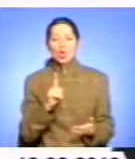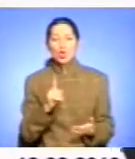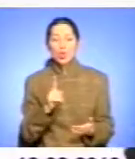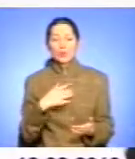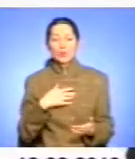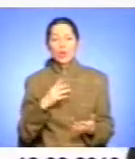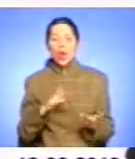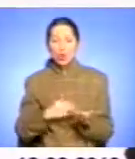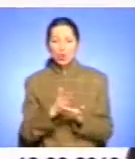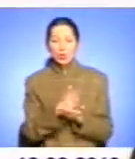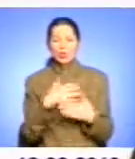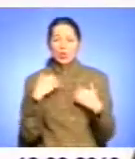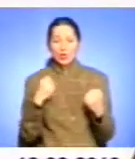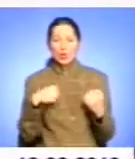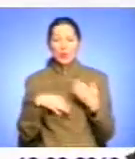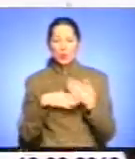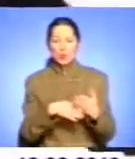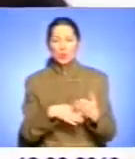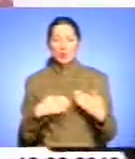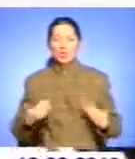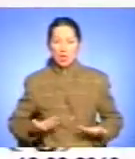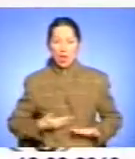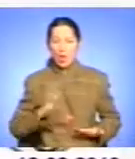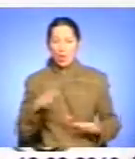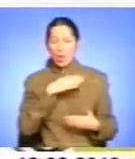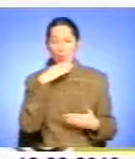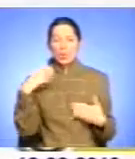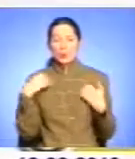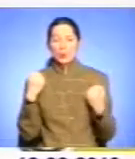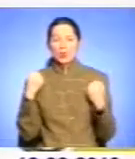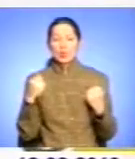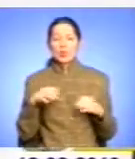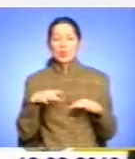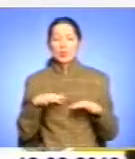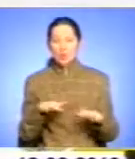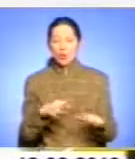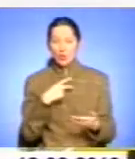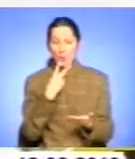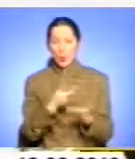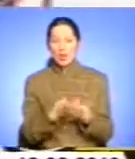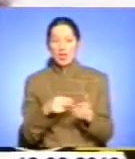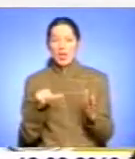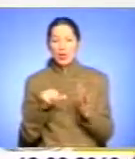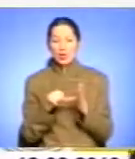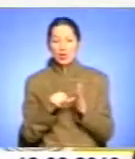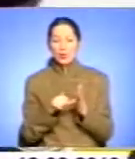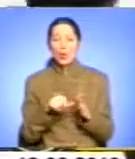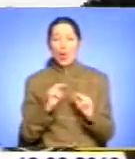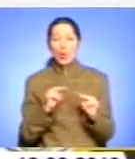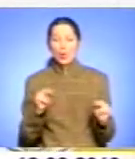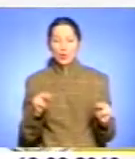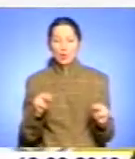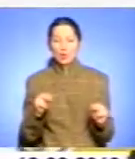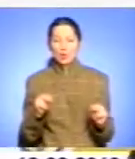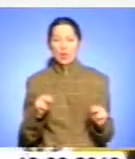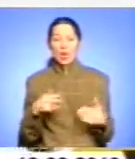здоровий спосіб життя, буде багато спортивних заходів. Тут, бачите, показові виступи учнів спортивної школи на гірськолижних, на лижах,